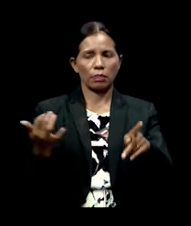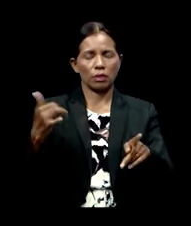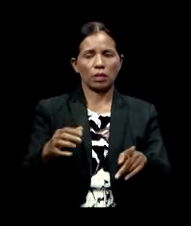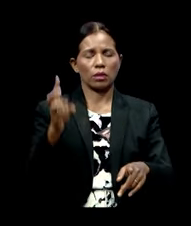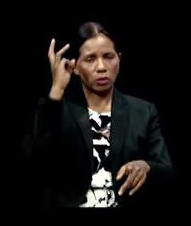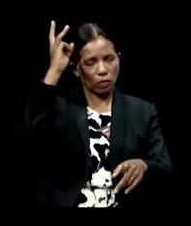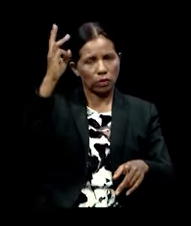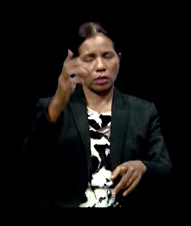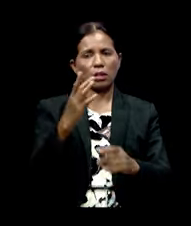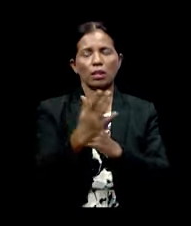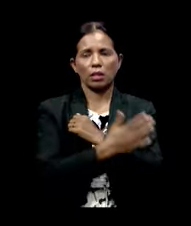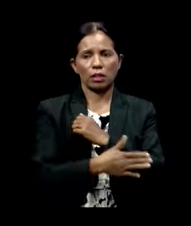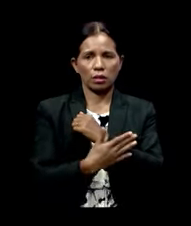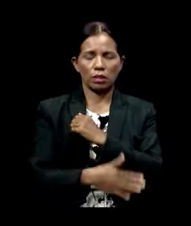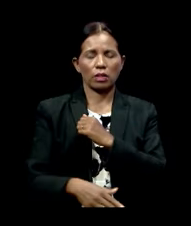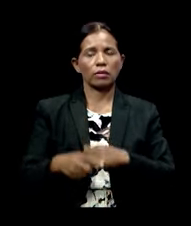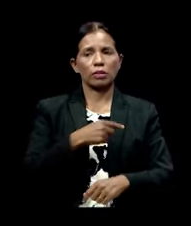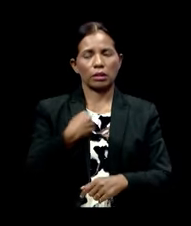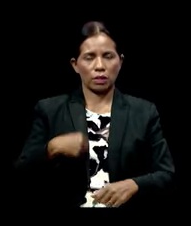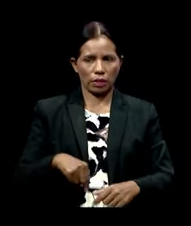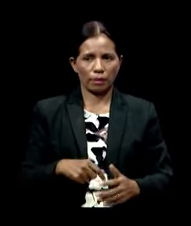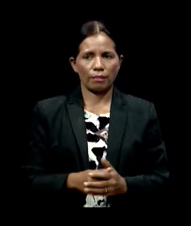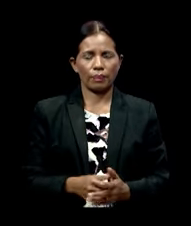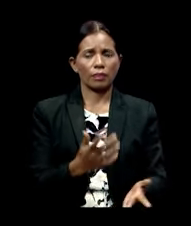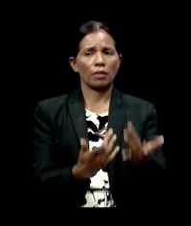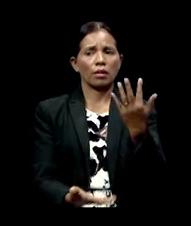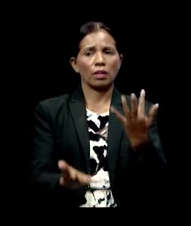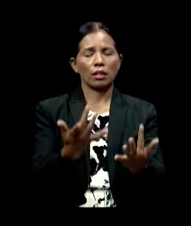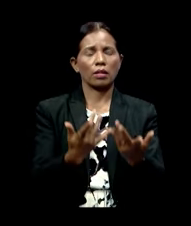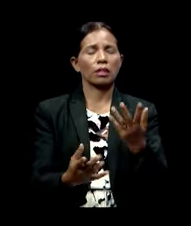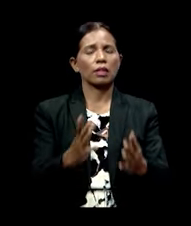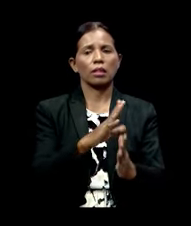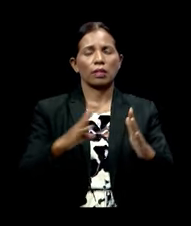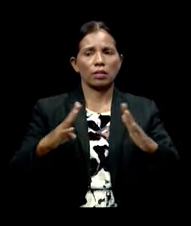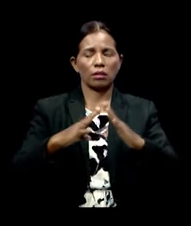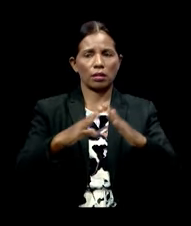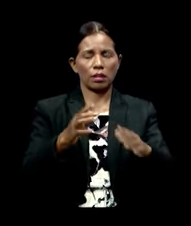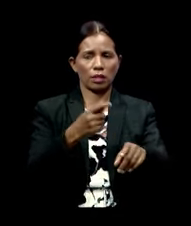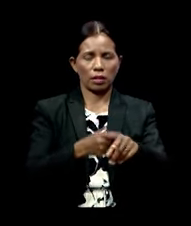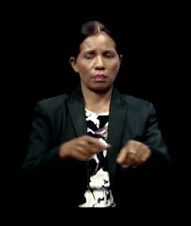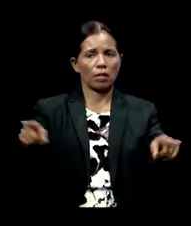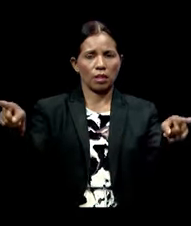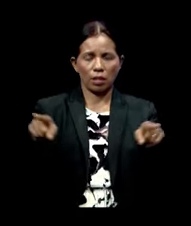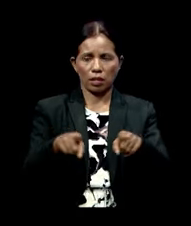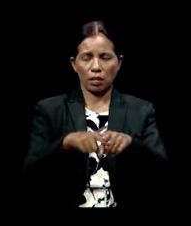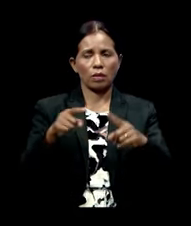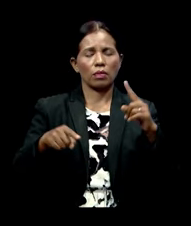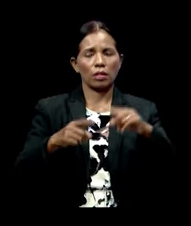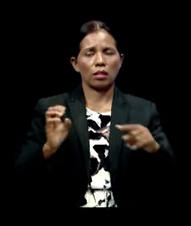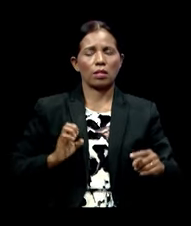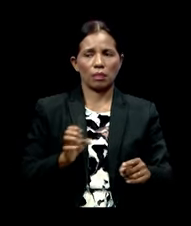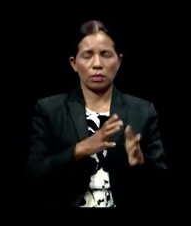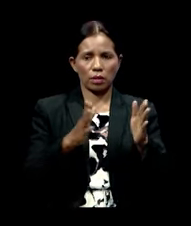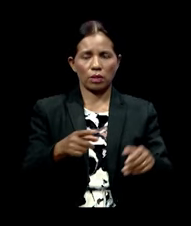ba nasaun vizinya sine. Incendiu ne mosu ihe sidadi mos ia momentu nebe hanesan ba inhire embaixador sine